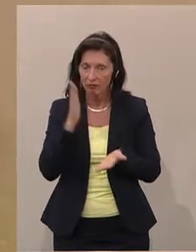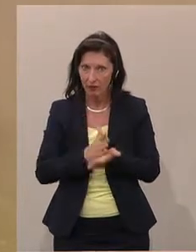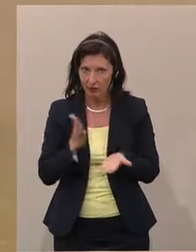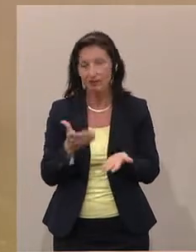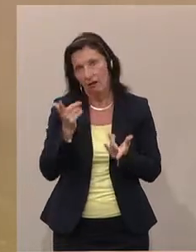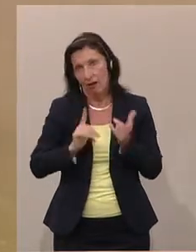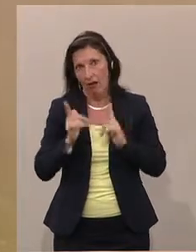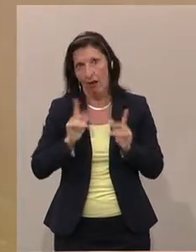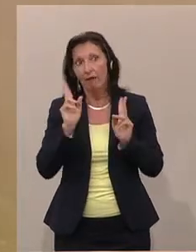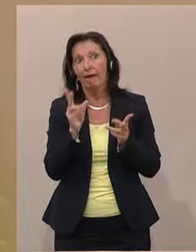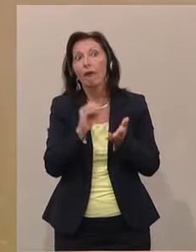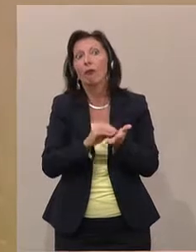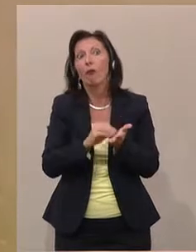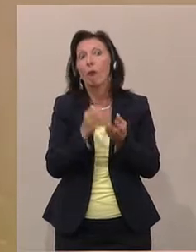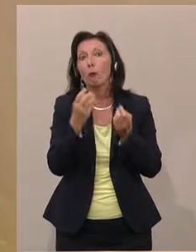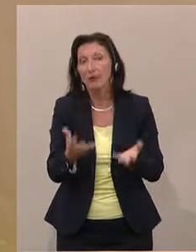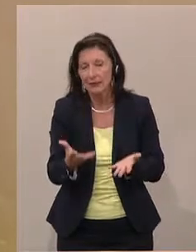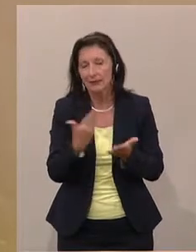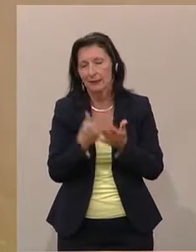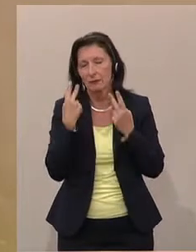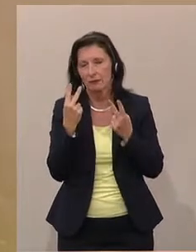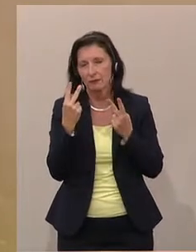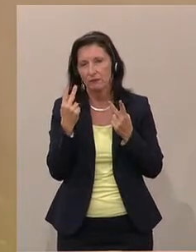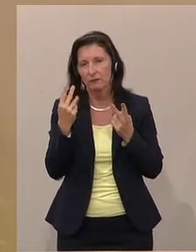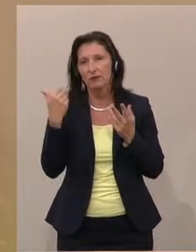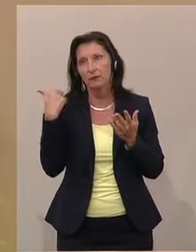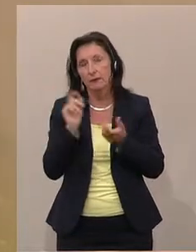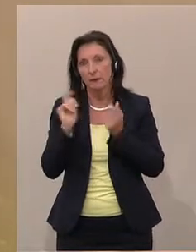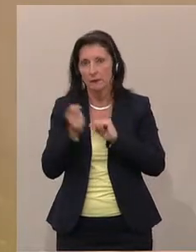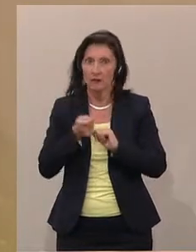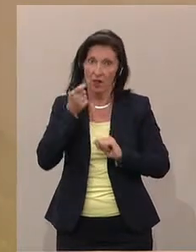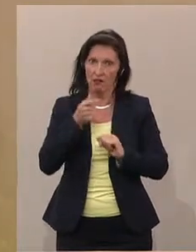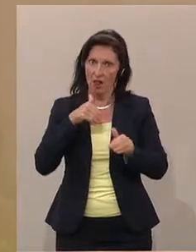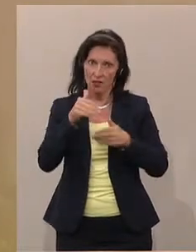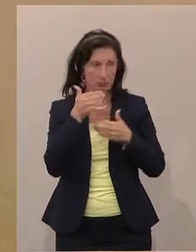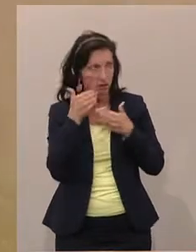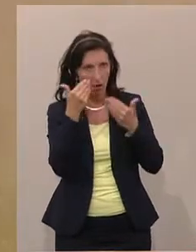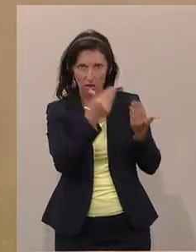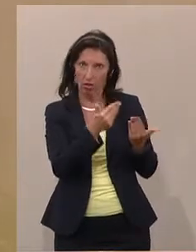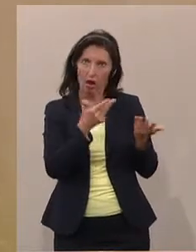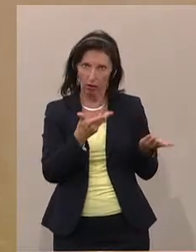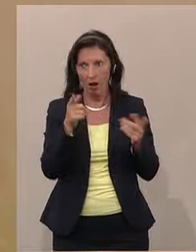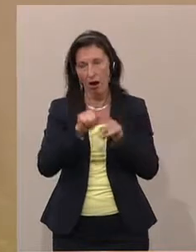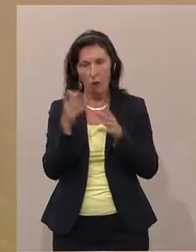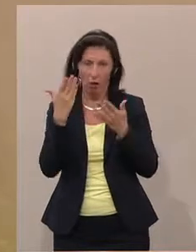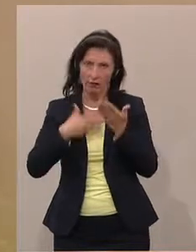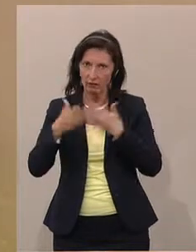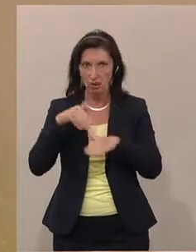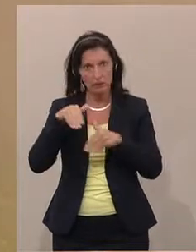leider noch immer etwas passieren. Daher war das wichtig, das zu machen. Danke an den Finanzminister, hier auch die Bereitschaft, genauso wie die